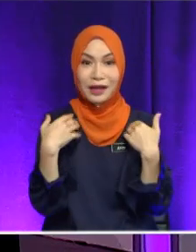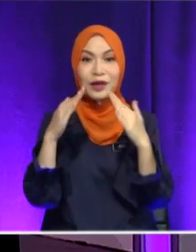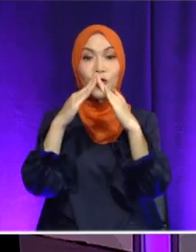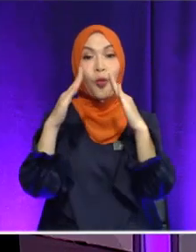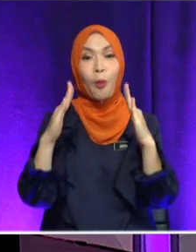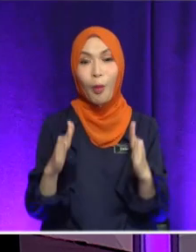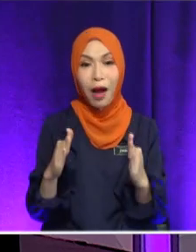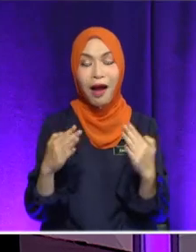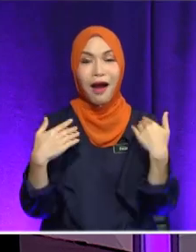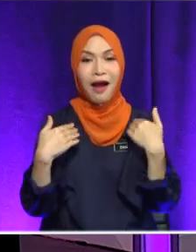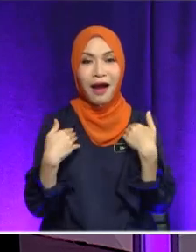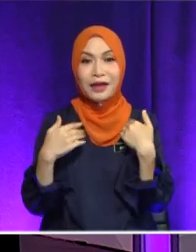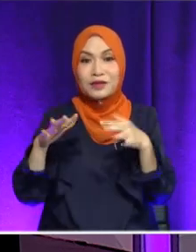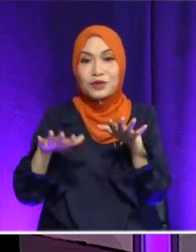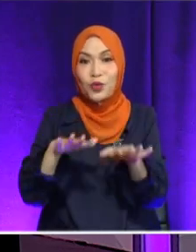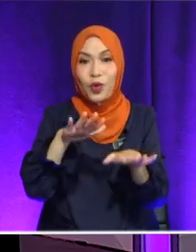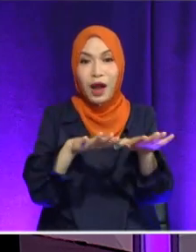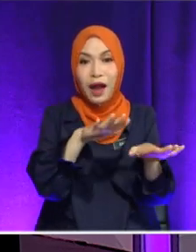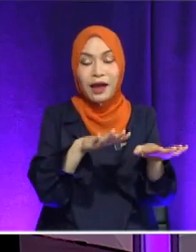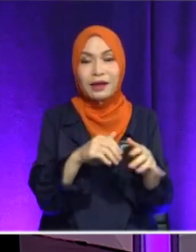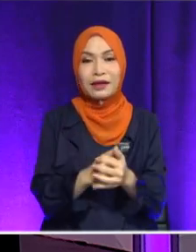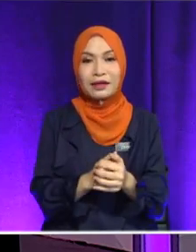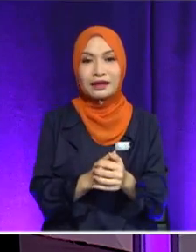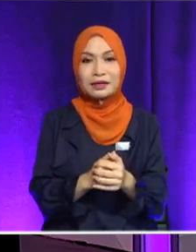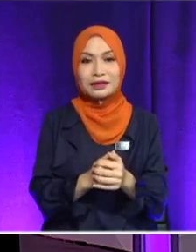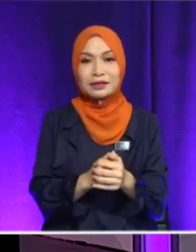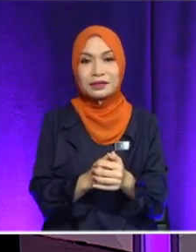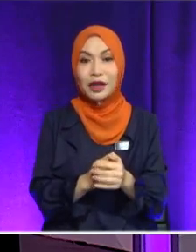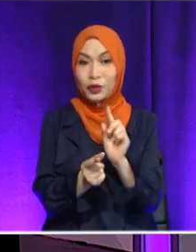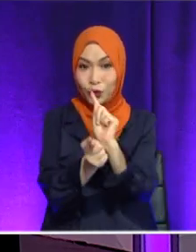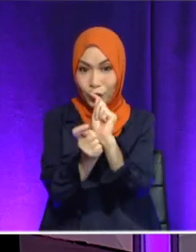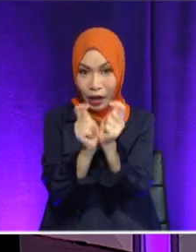dia telah menukar kepada bentuk geometri